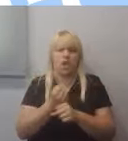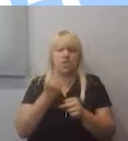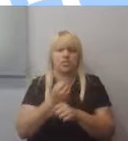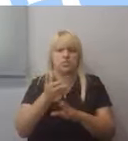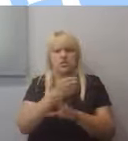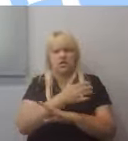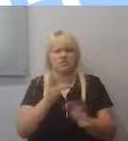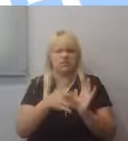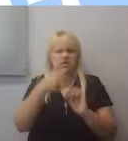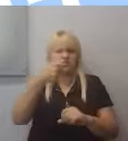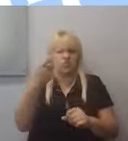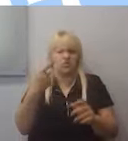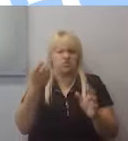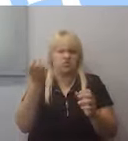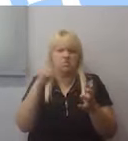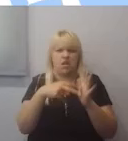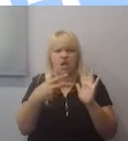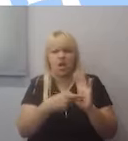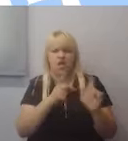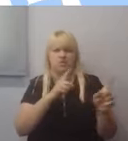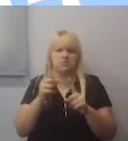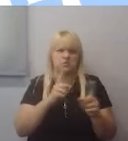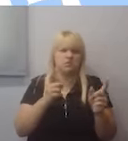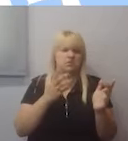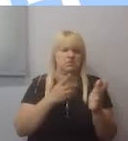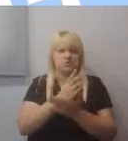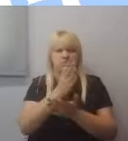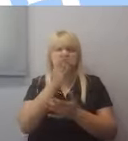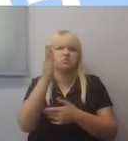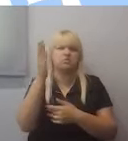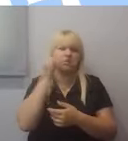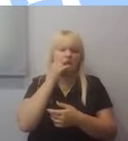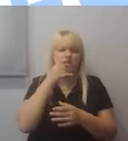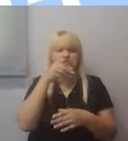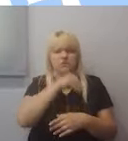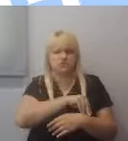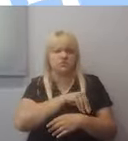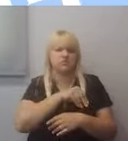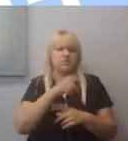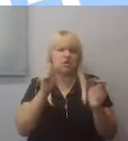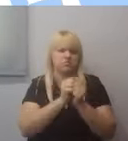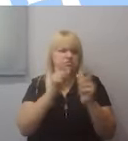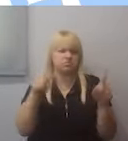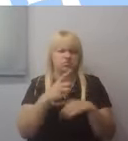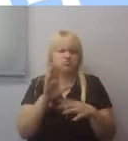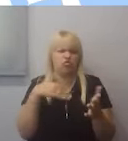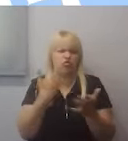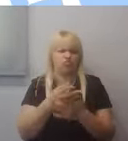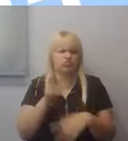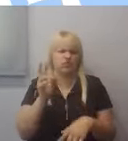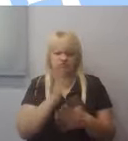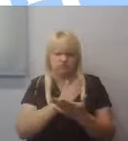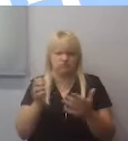ko rēķināt plānus maršrutus telefonus kabatā lapiņas un vēl kaut ko nu viss jau ir labi priekš kam to vajag ja un